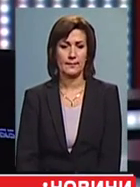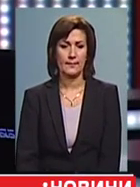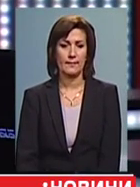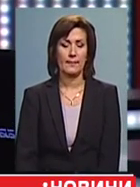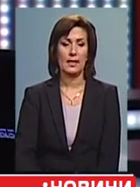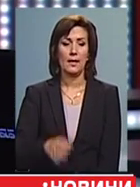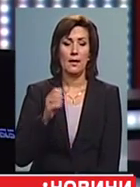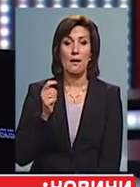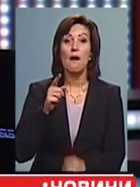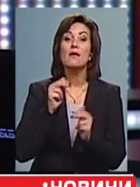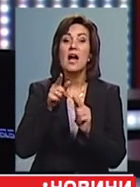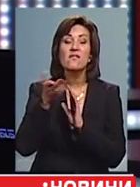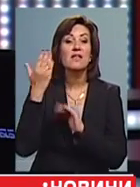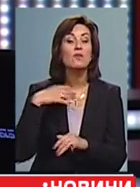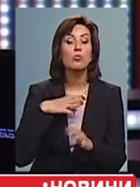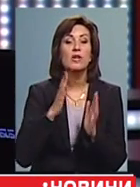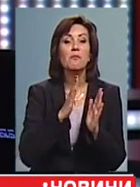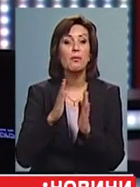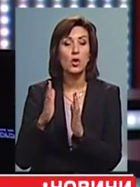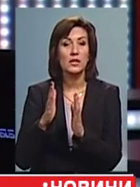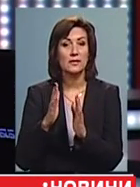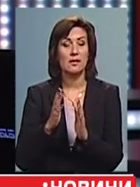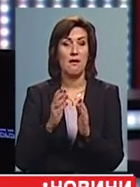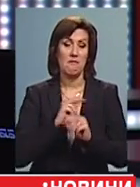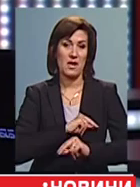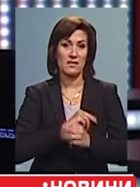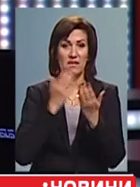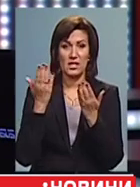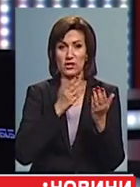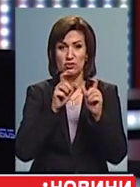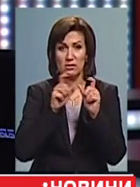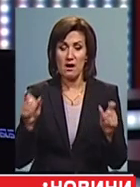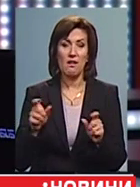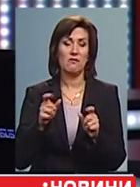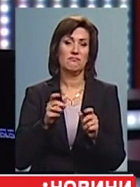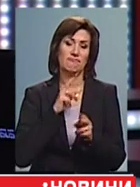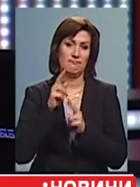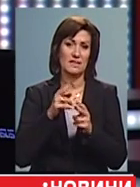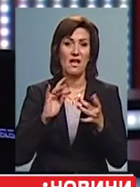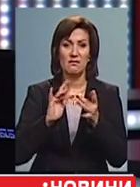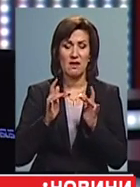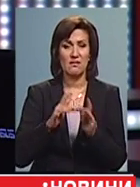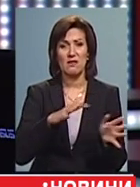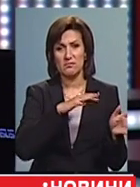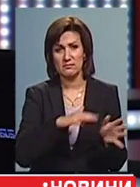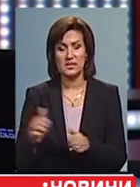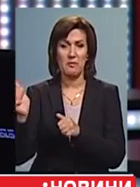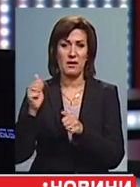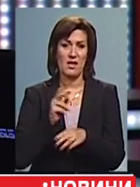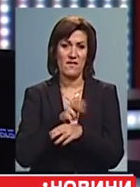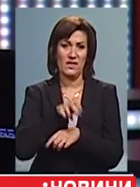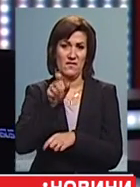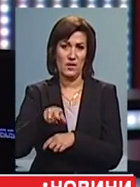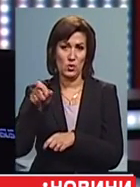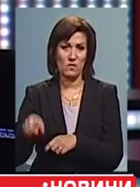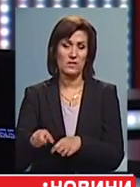Як давно ви були в бібліотеці? Працівники читалень скаржаться, інтернет забирає левову частку відвідувачів. Здебільшого до